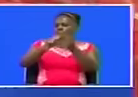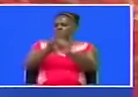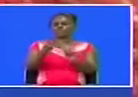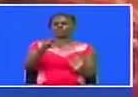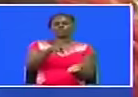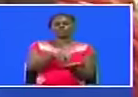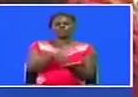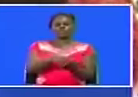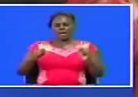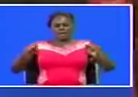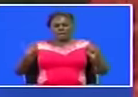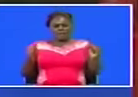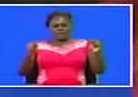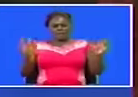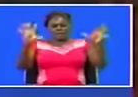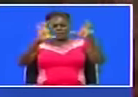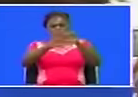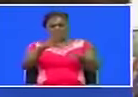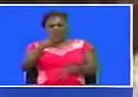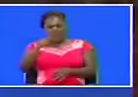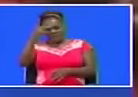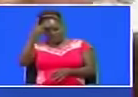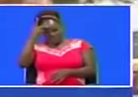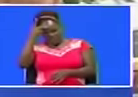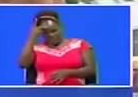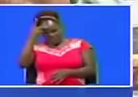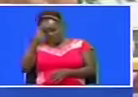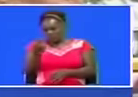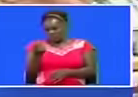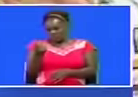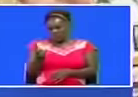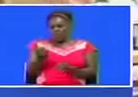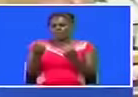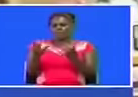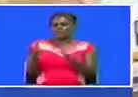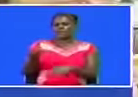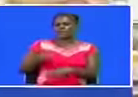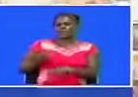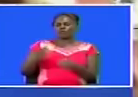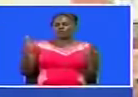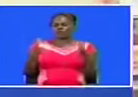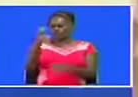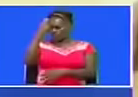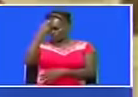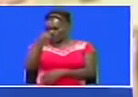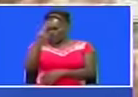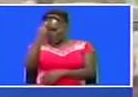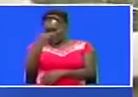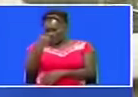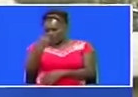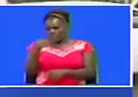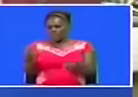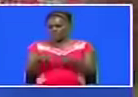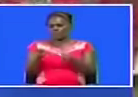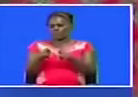situation. Furaha ya kupatanishwa na wazazi wako ikiwa jambo nadra sana kwa mamia wasichana wa jamii za Wamasai wanaojipata